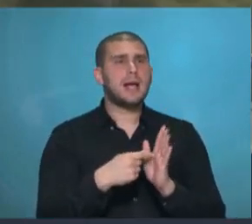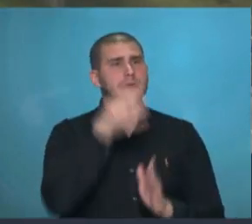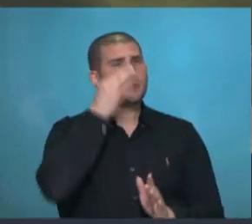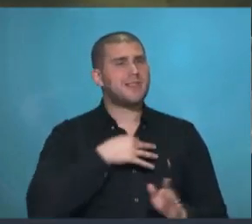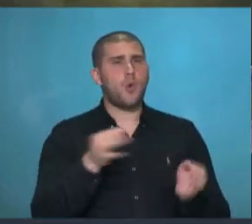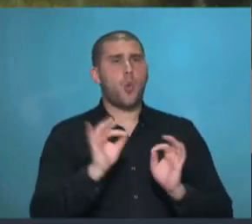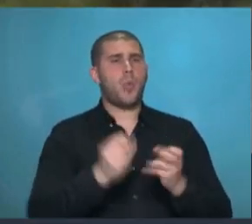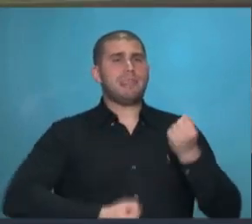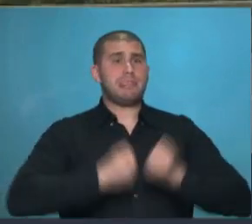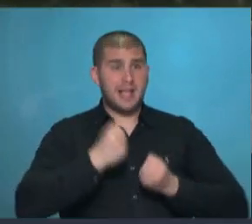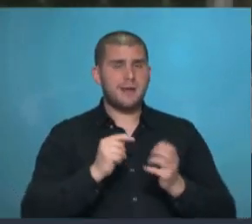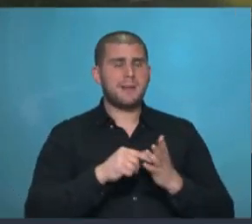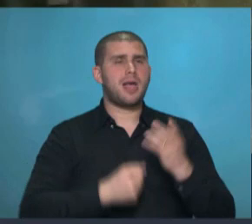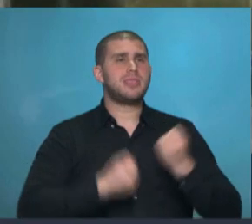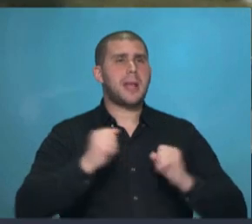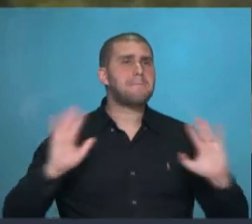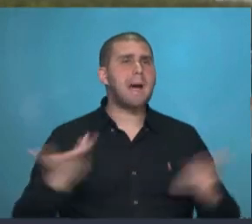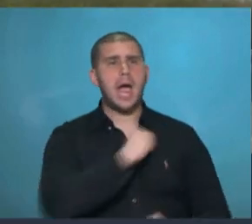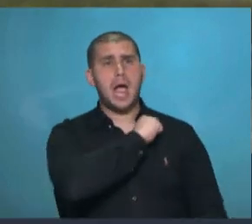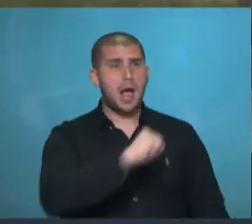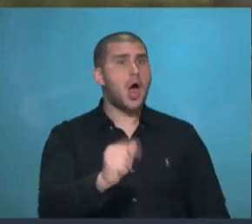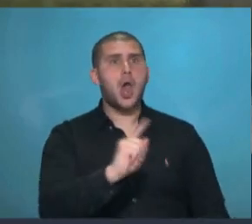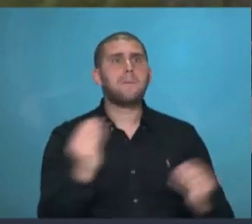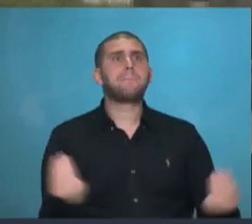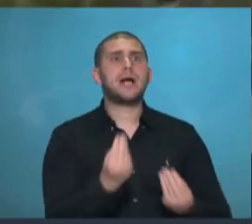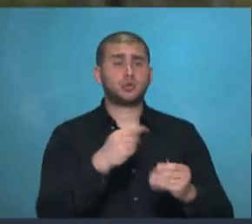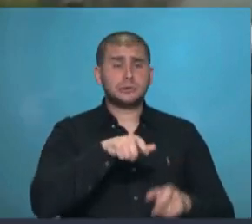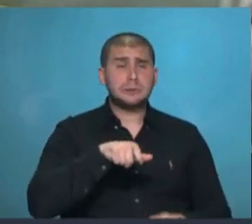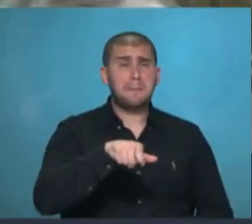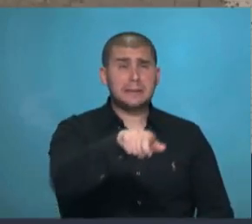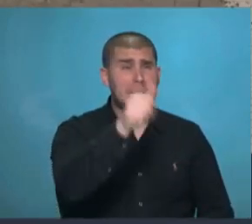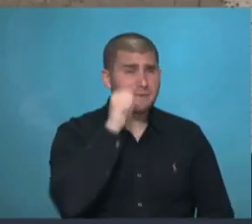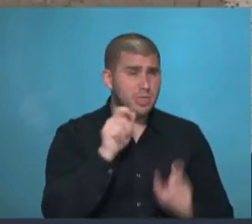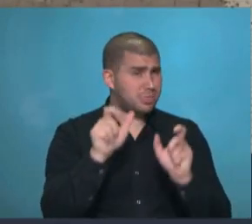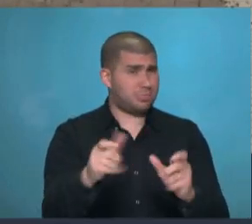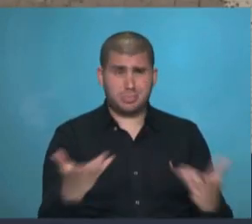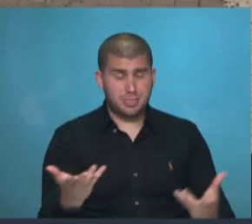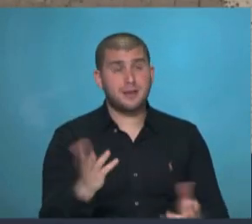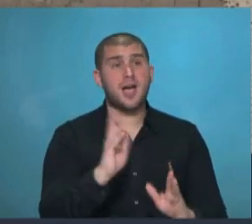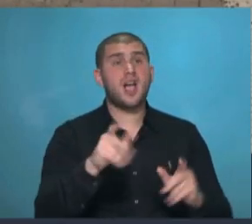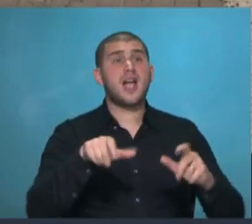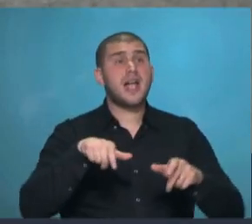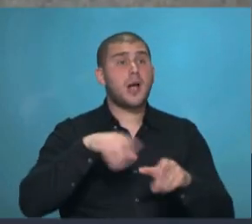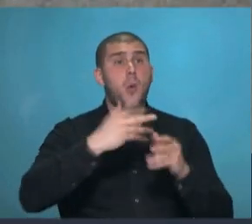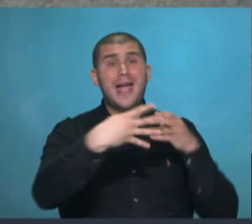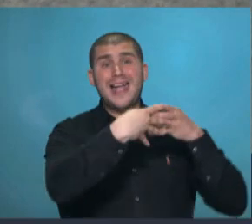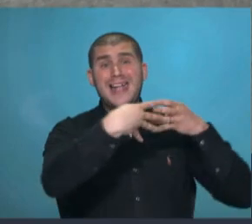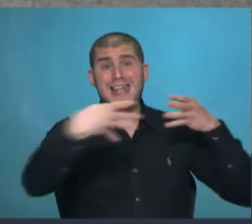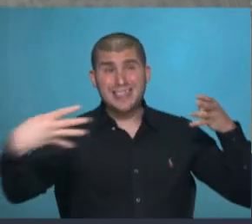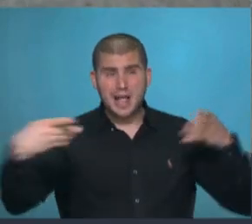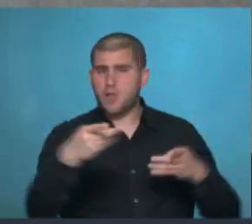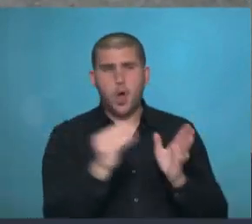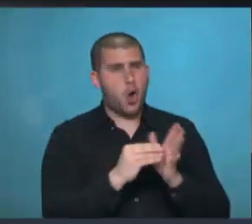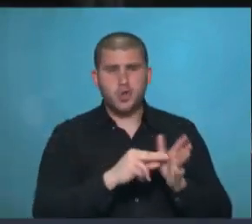של הנהגים ונהיגה בפזיזות. לא משהו שצבע על הכביש יכול למנוע, רק גדר הפרדה, אבל זו כלל לא